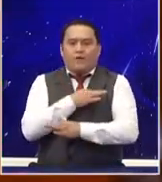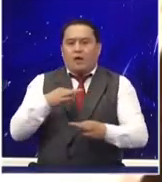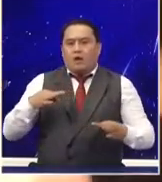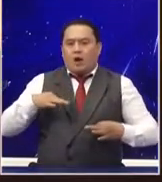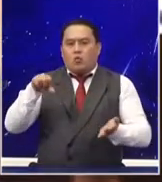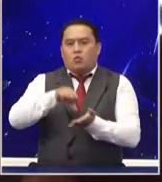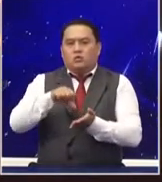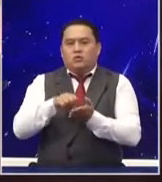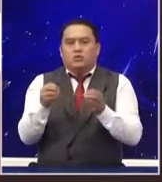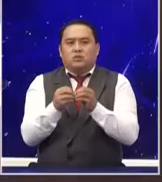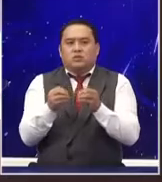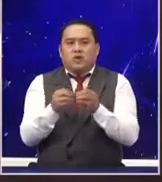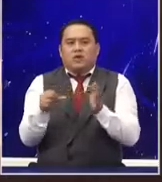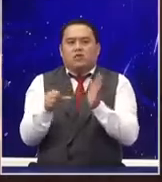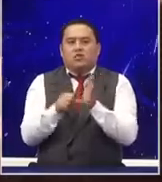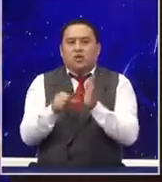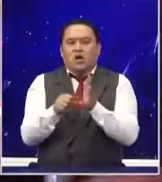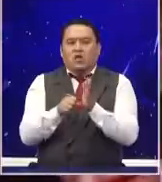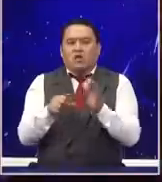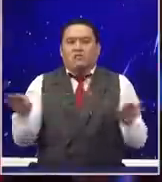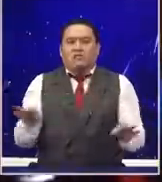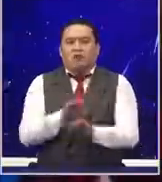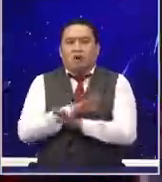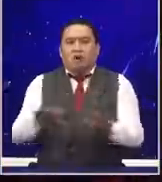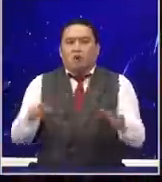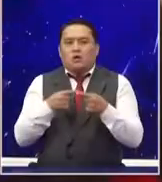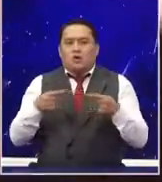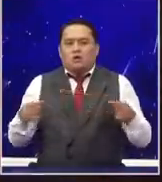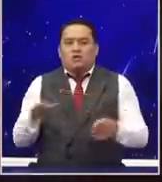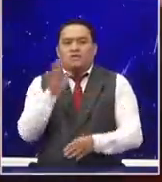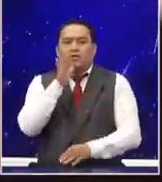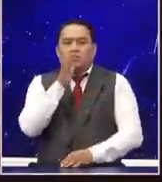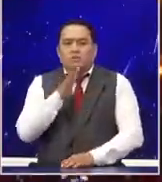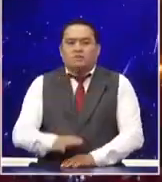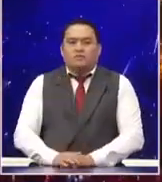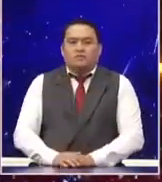приняли участие 10 артистов, 6 из которых – вокалисты разных возрастов.